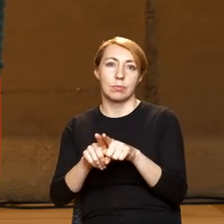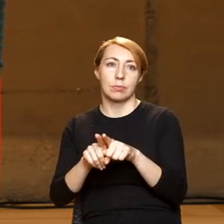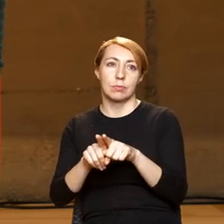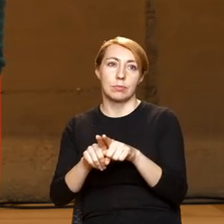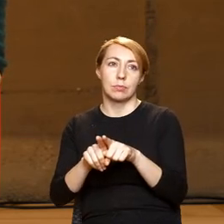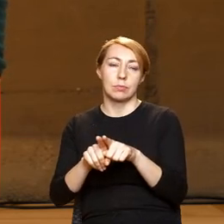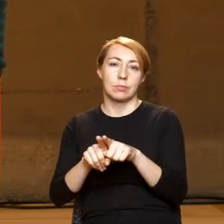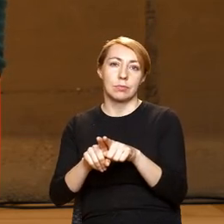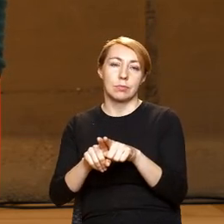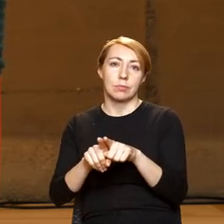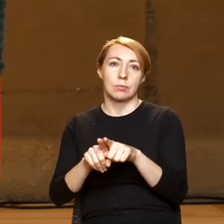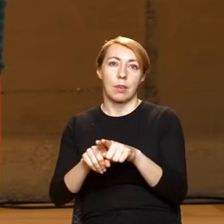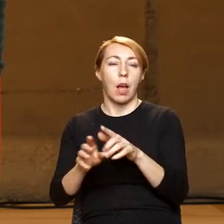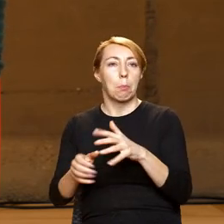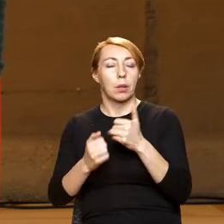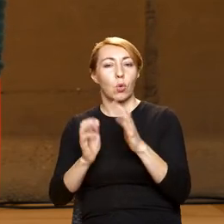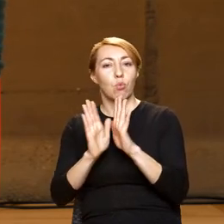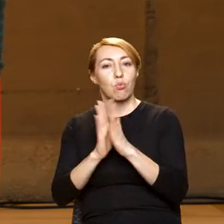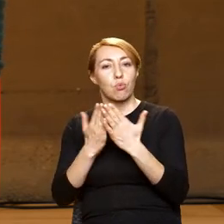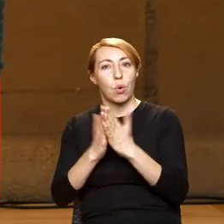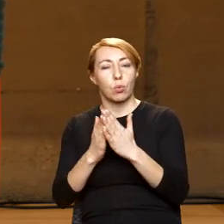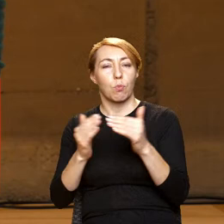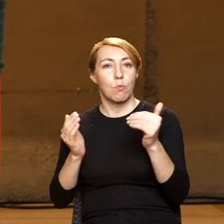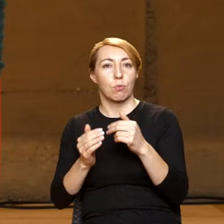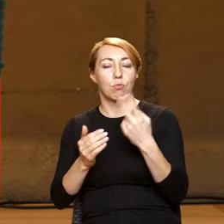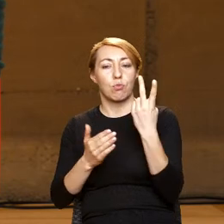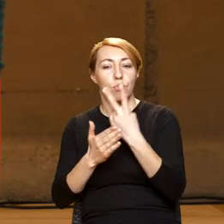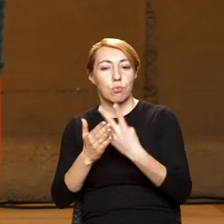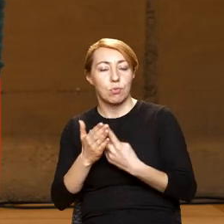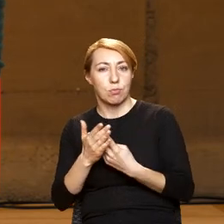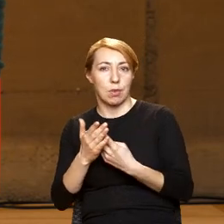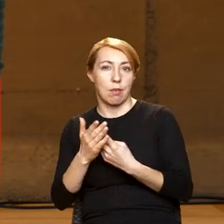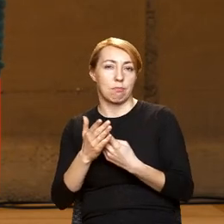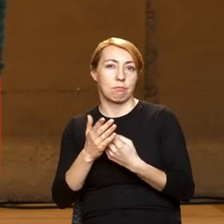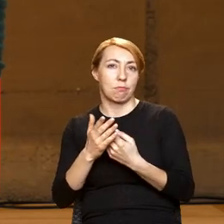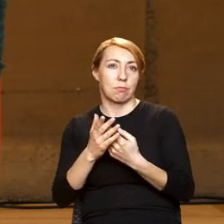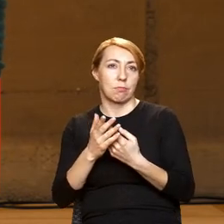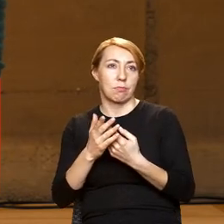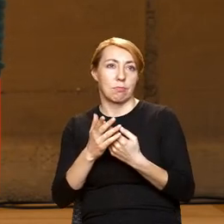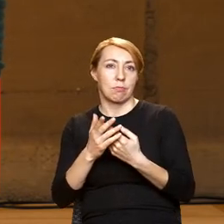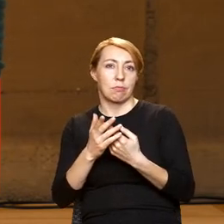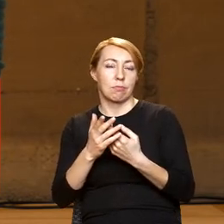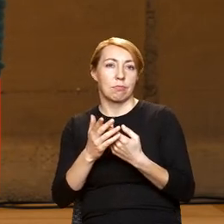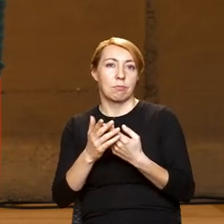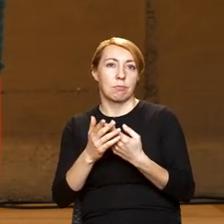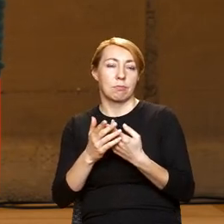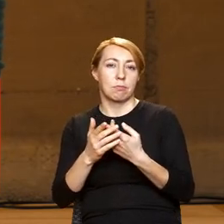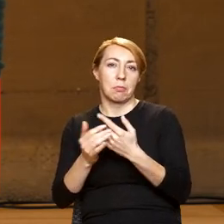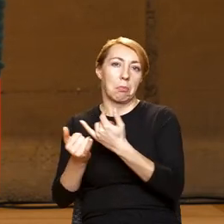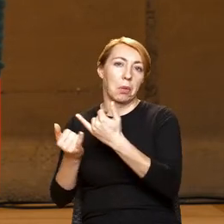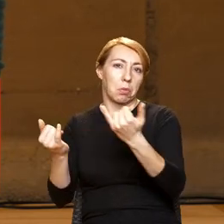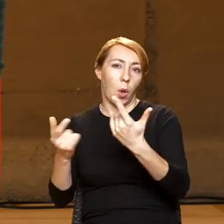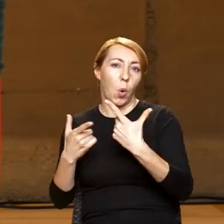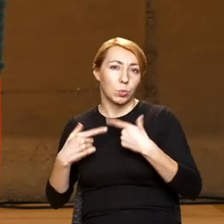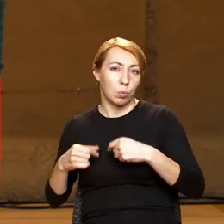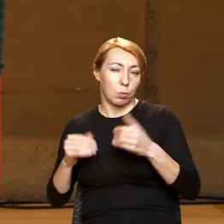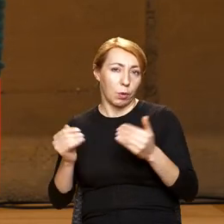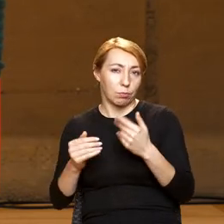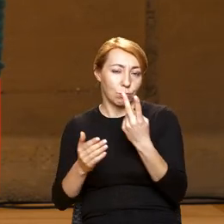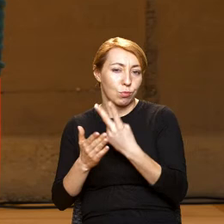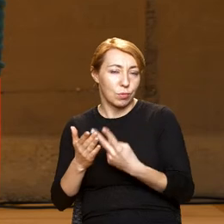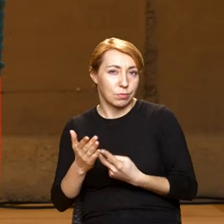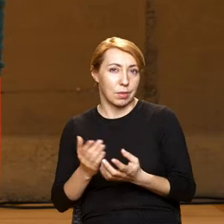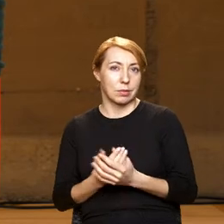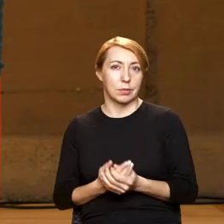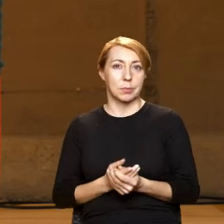żeby tą książkę właśnie mogli czytać i pozostali właśnie nasi odbiorcy, bo myślę,